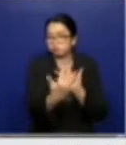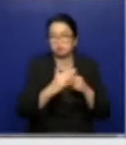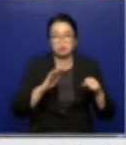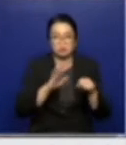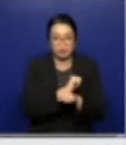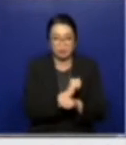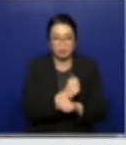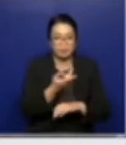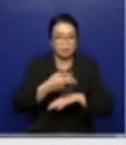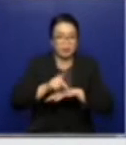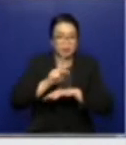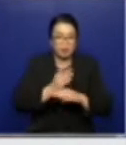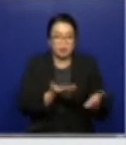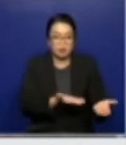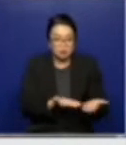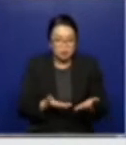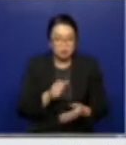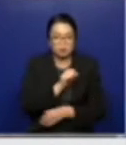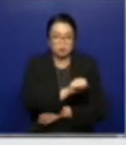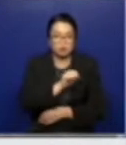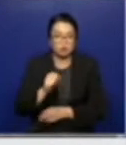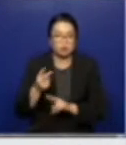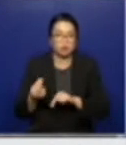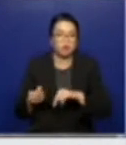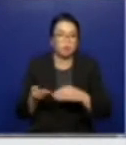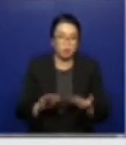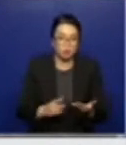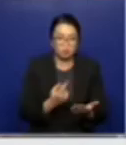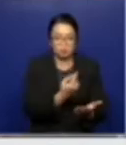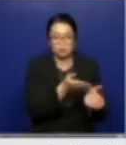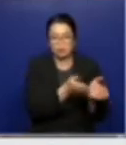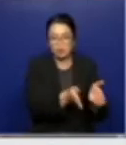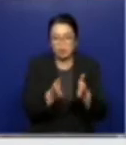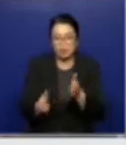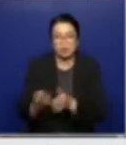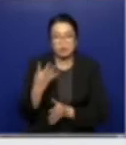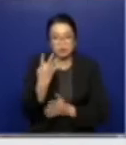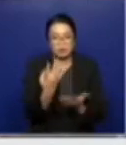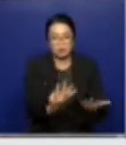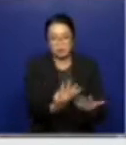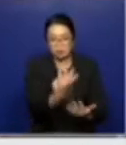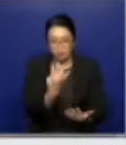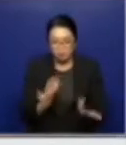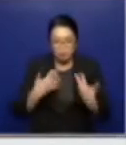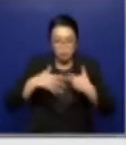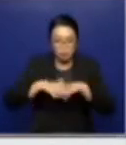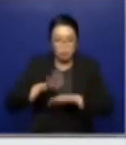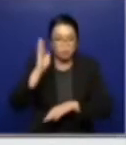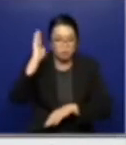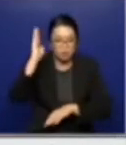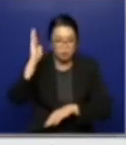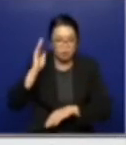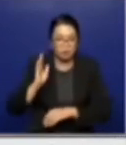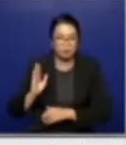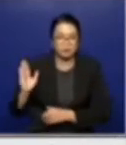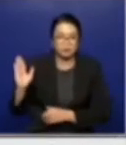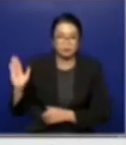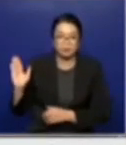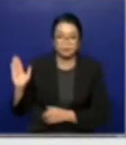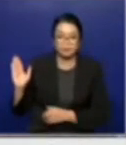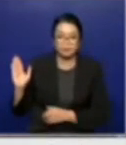สสนครพนมทั้ง4เขตเข้าร่วมเป็นวิทยากรขออนุญาตสไลด์แรกครับ